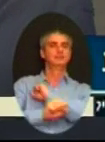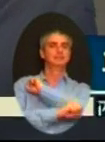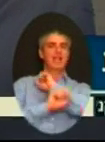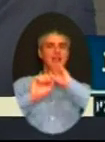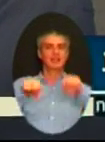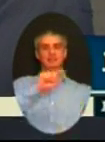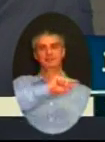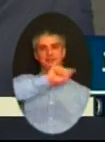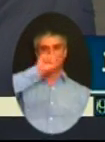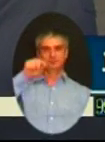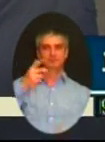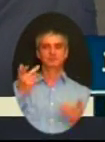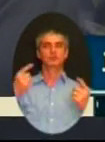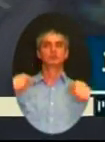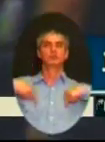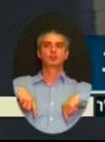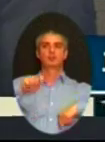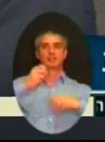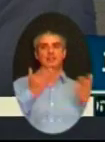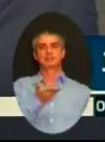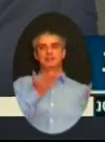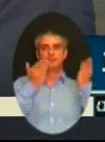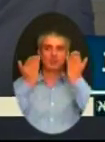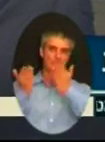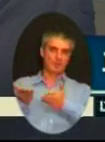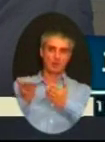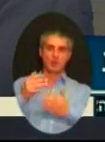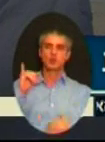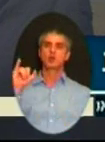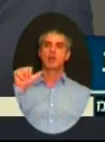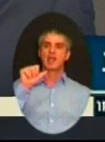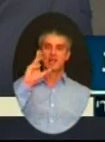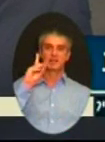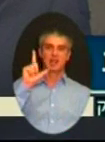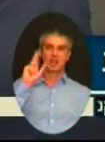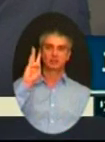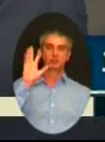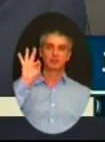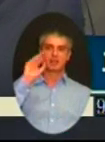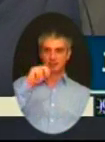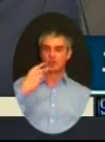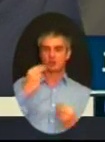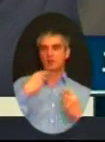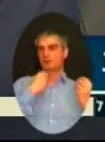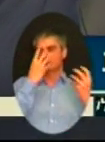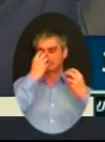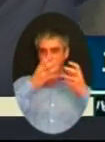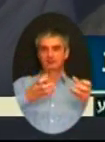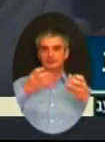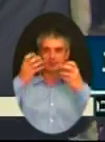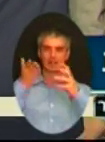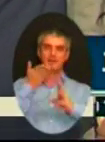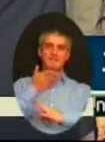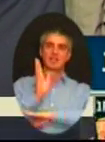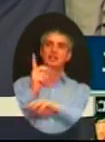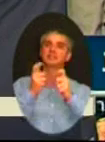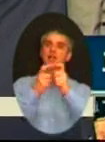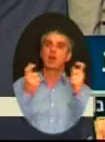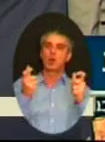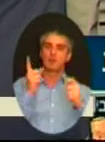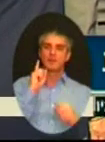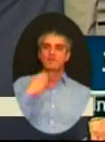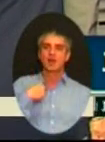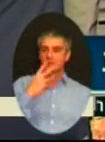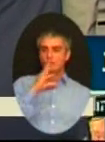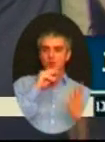פנס מתקבל על ידי יושב ראש הכנסת יואל יולי אדלשטיין. עוד מעט הוא יניח זר וייכנס לאולם שגל, אבל